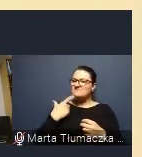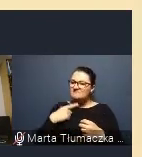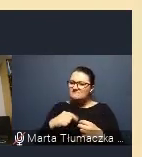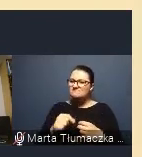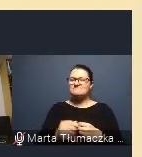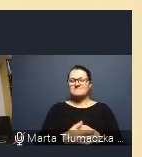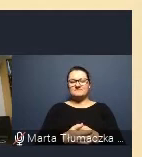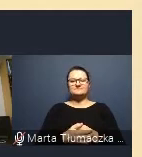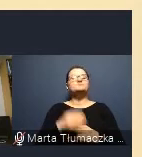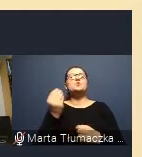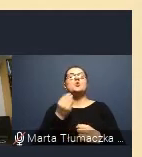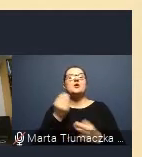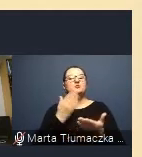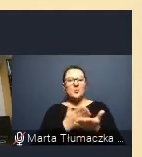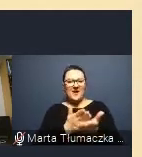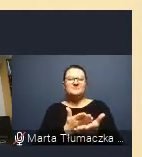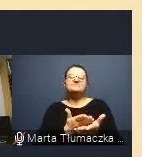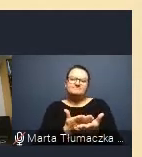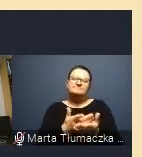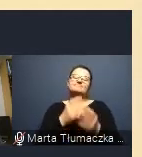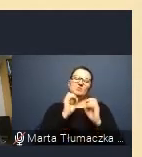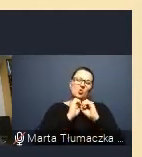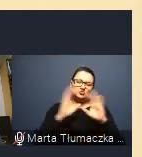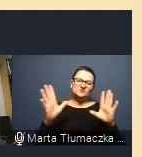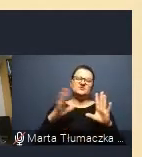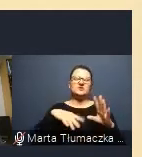co pomagało, no oczywiście sprawność w posługiwaniu się